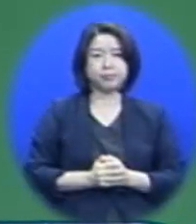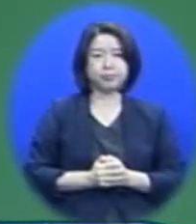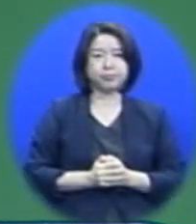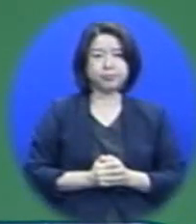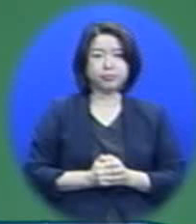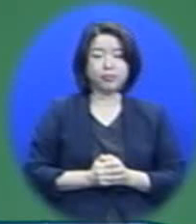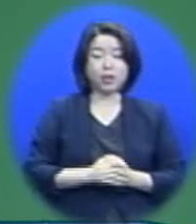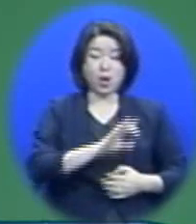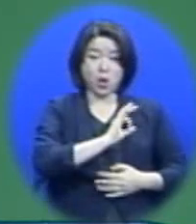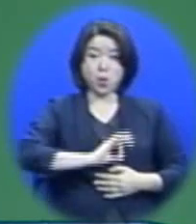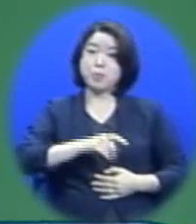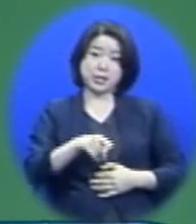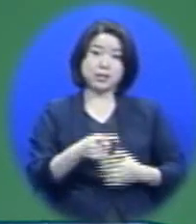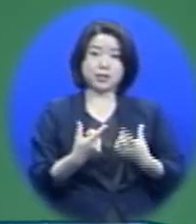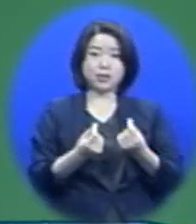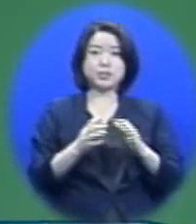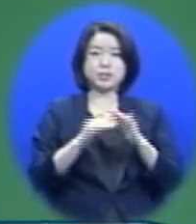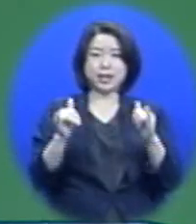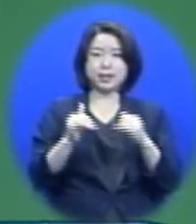욥이 이런 사람이었어요.